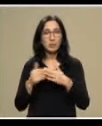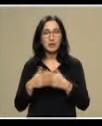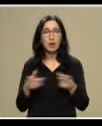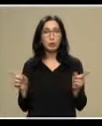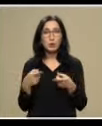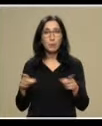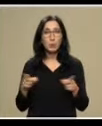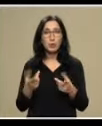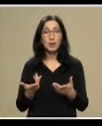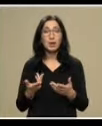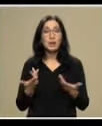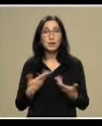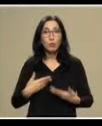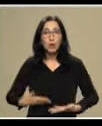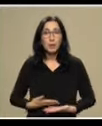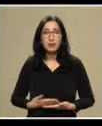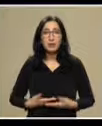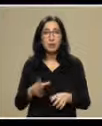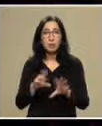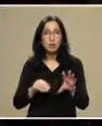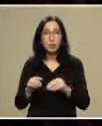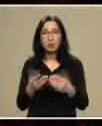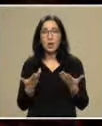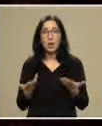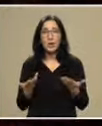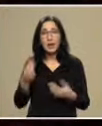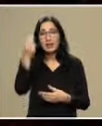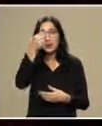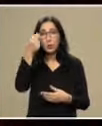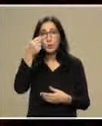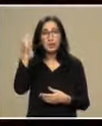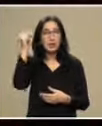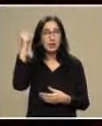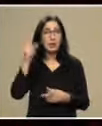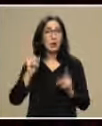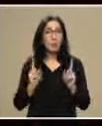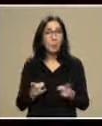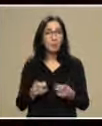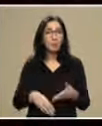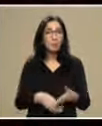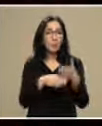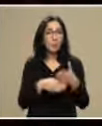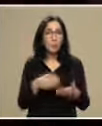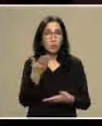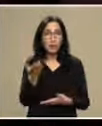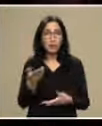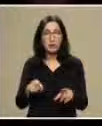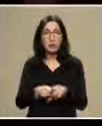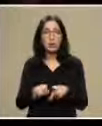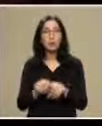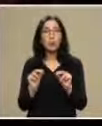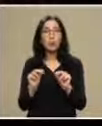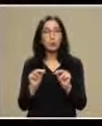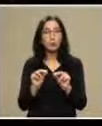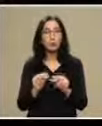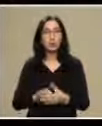е музиката. Затова ми е интересно да науча как изкуственият интелект може да ви подпомогне вас като